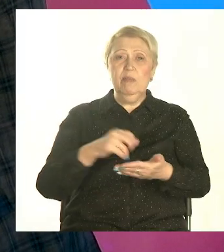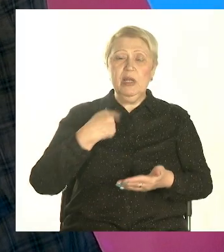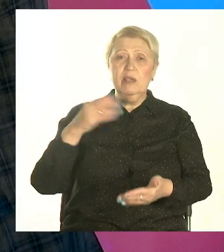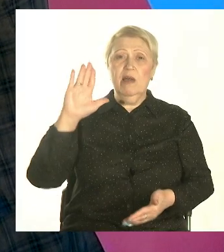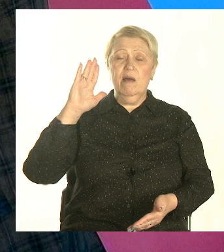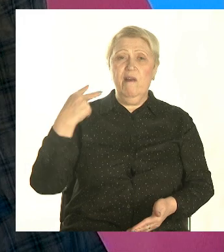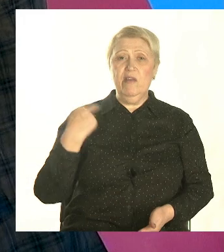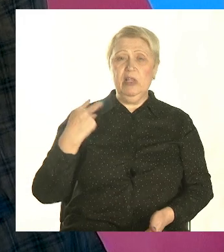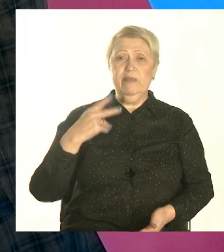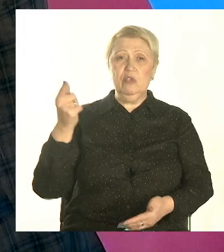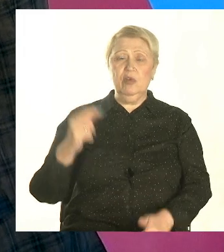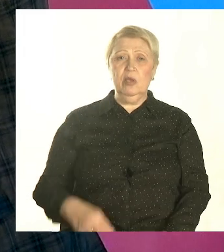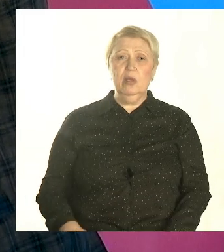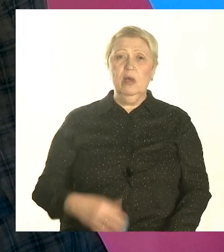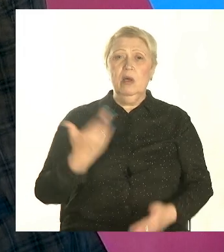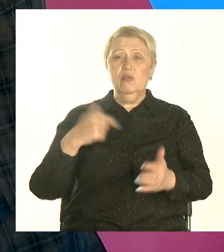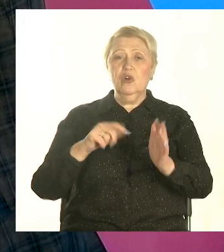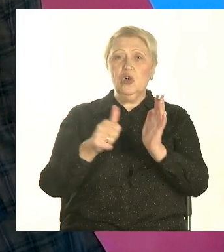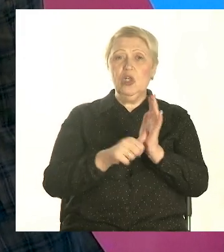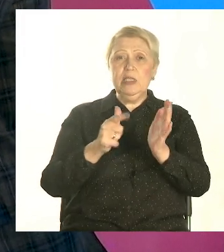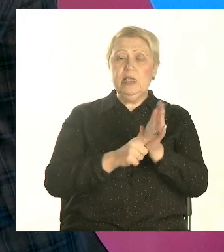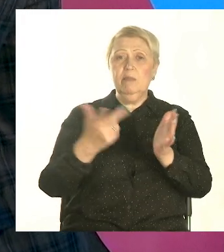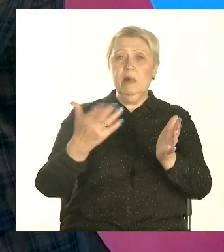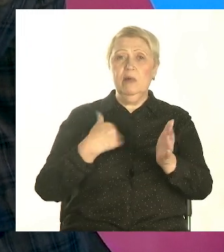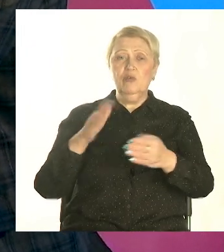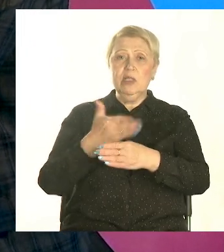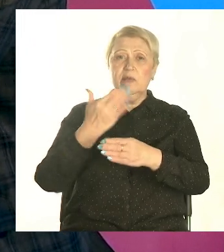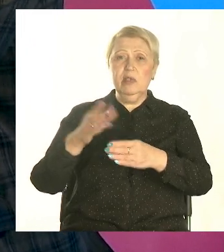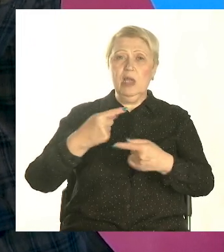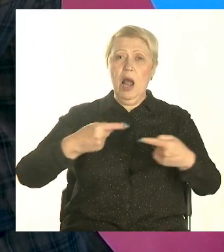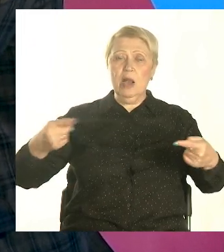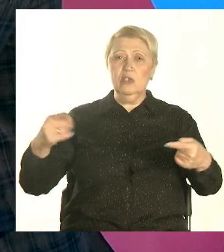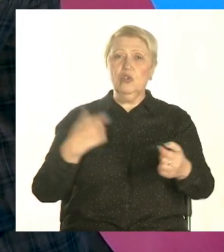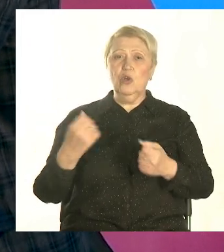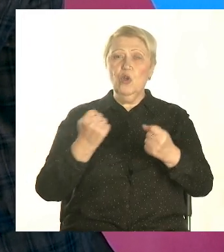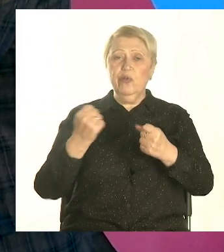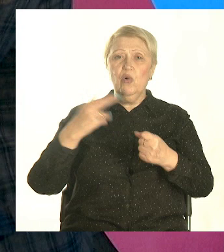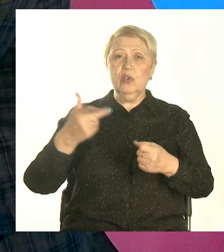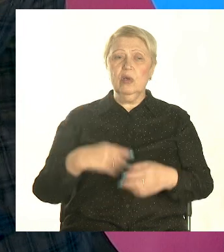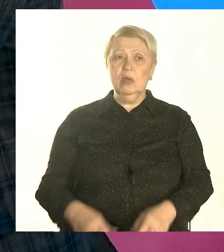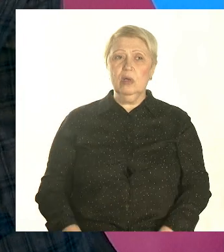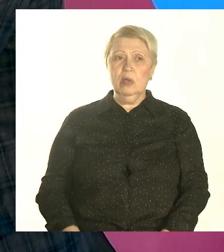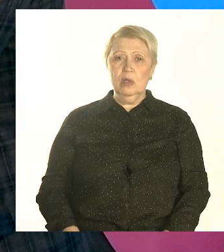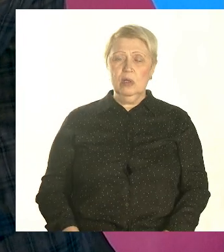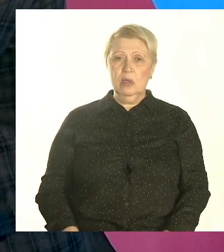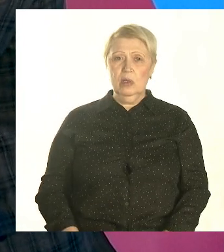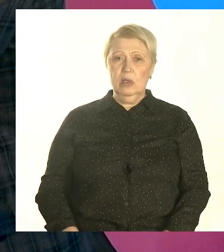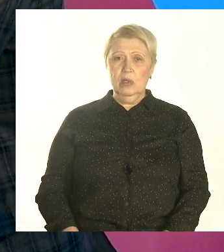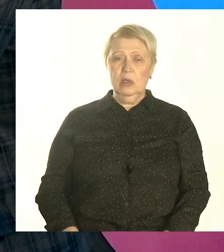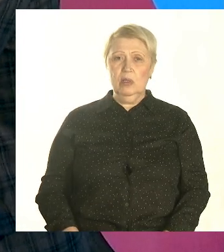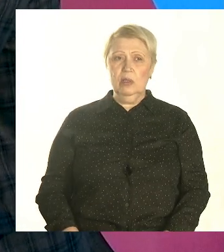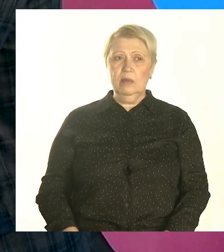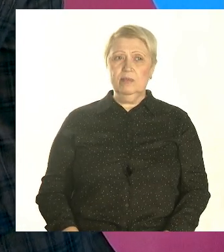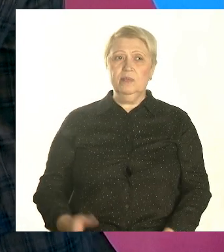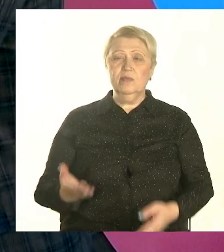что 6 или 7 видов, вернее, фракций идет экстракция и извлечение. Но